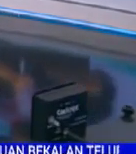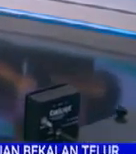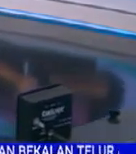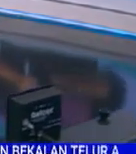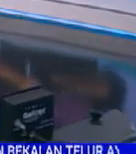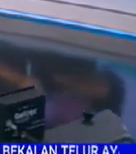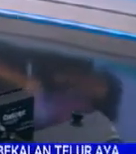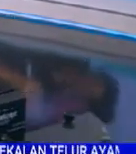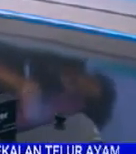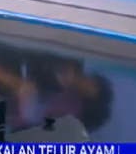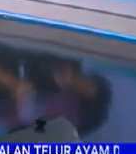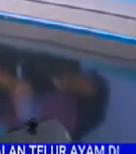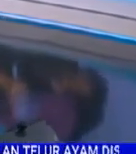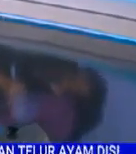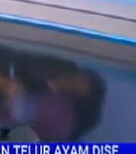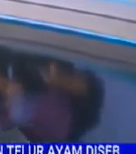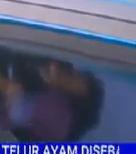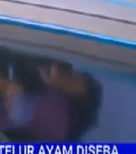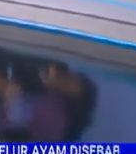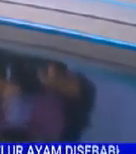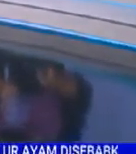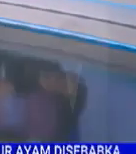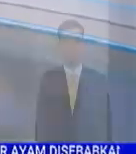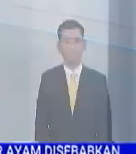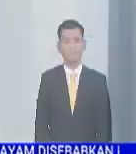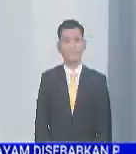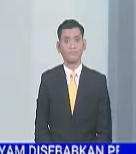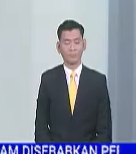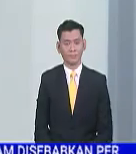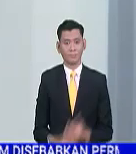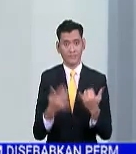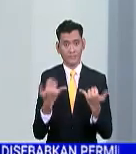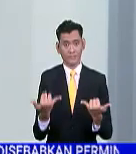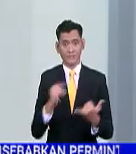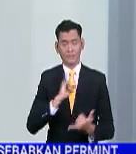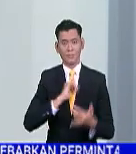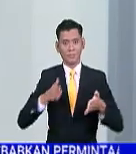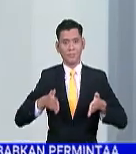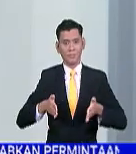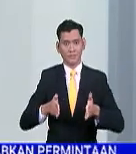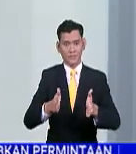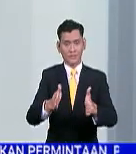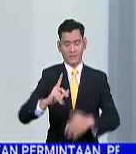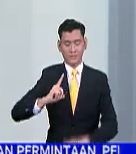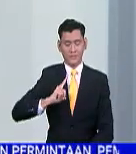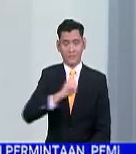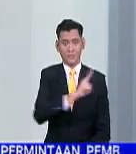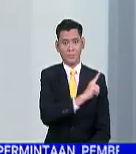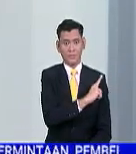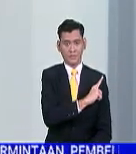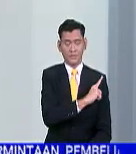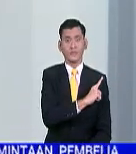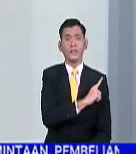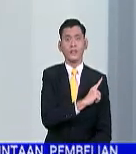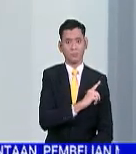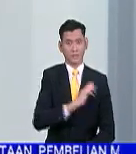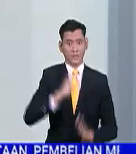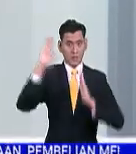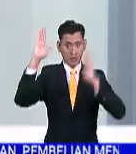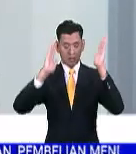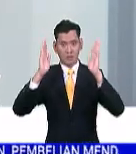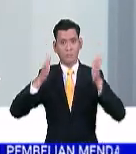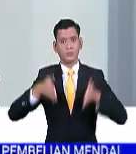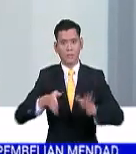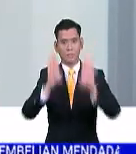Andy, Hazel, saya masih lagi berada di LLM di Bangi sejak awal petang tadi dan seperti dijangka juga aliran trafik